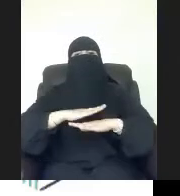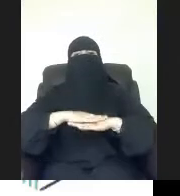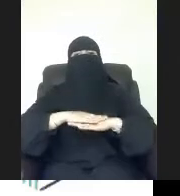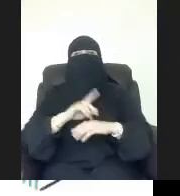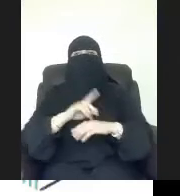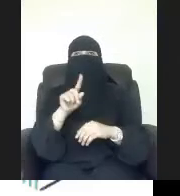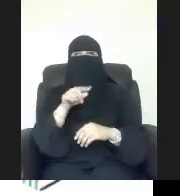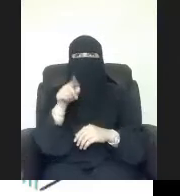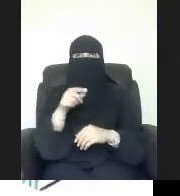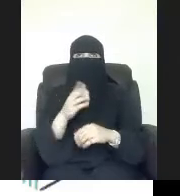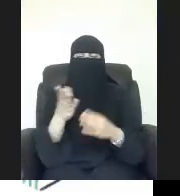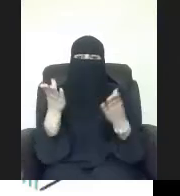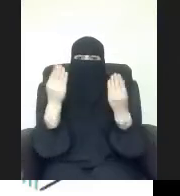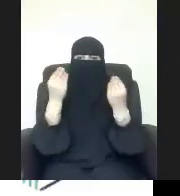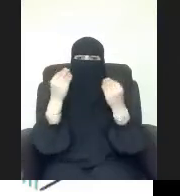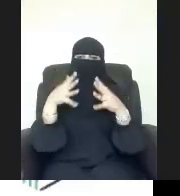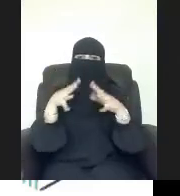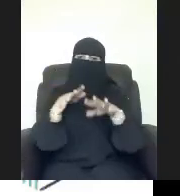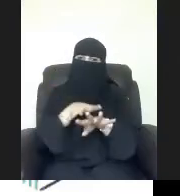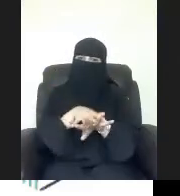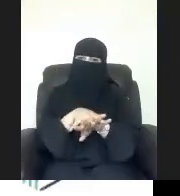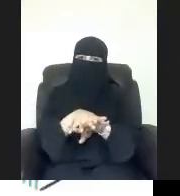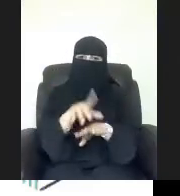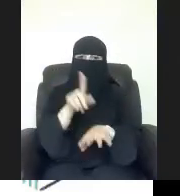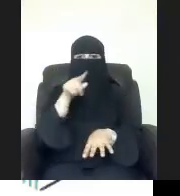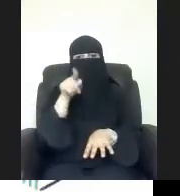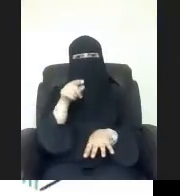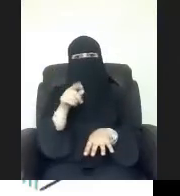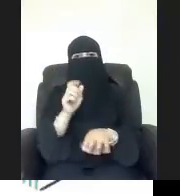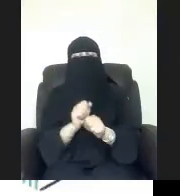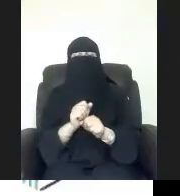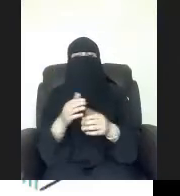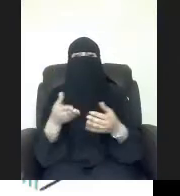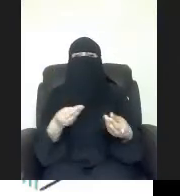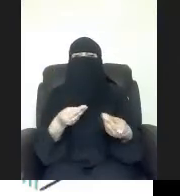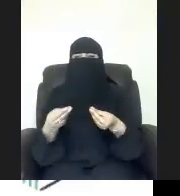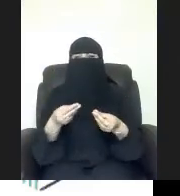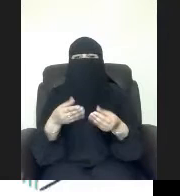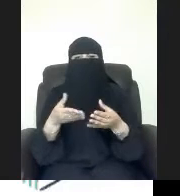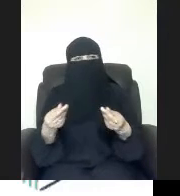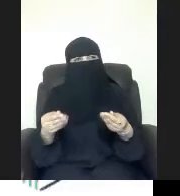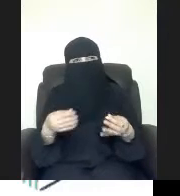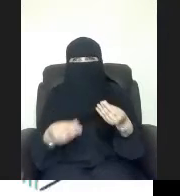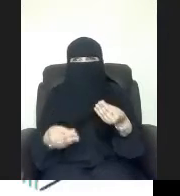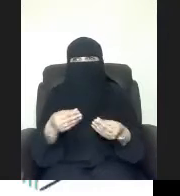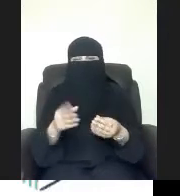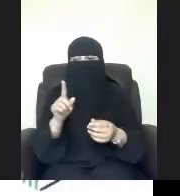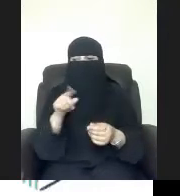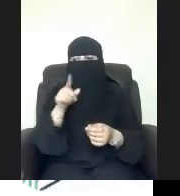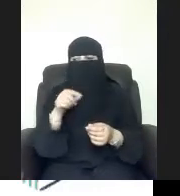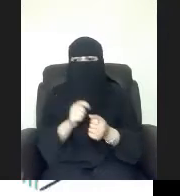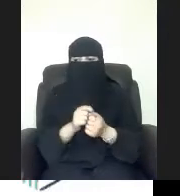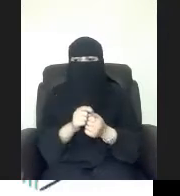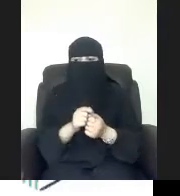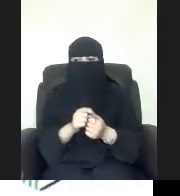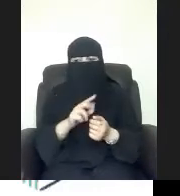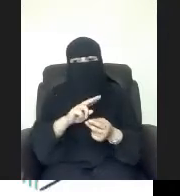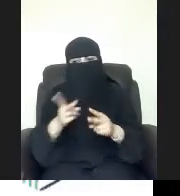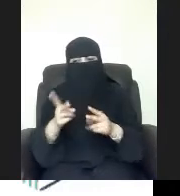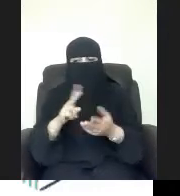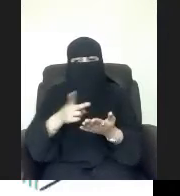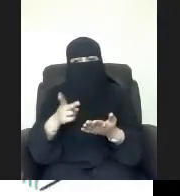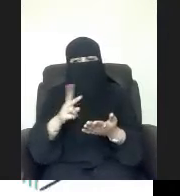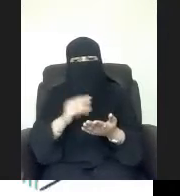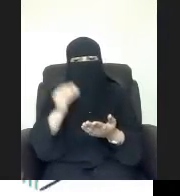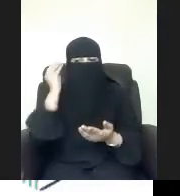المدمج نماذج مختلفة مثل المرن والانتقائي والمكثف والمتناوب والذي له أربع أنواع تعتبر ممزوجة